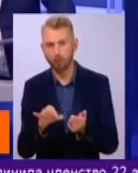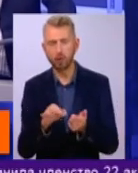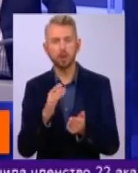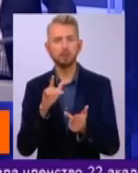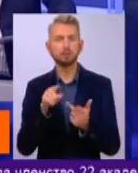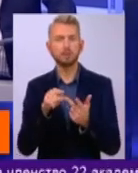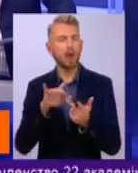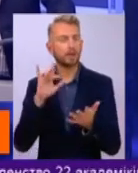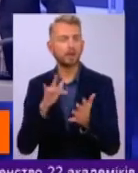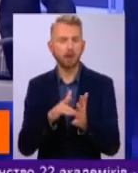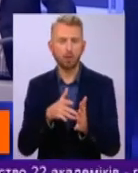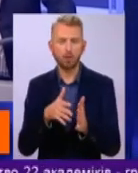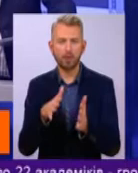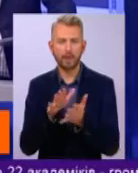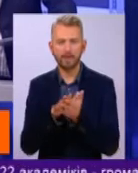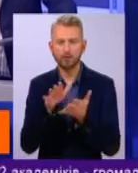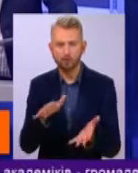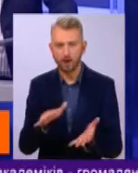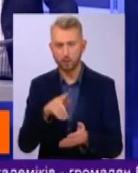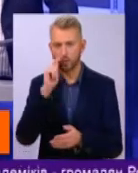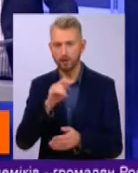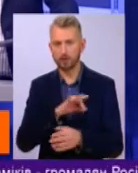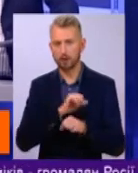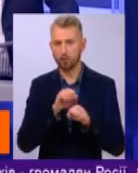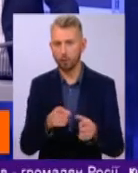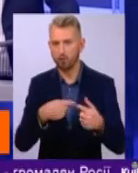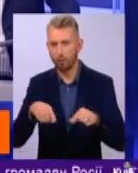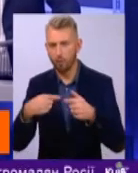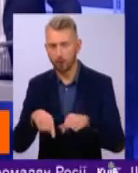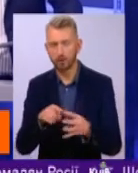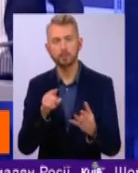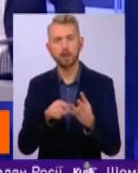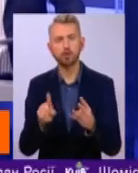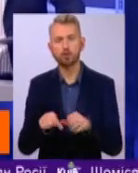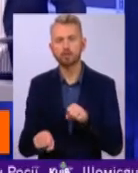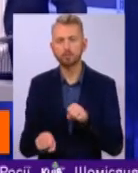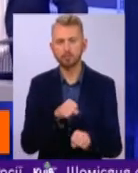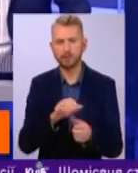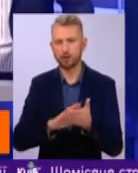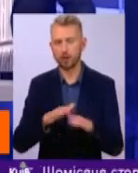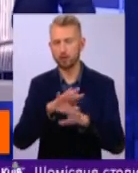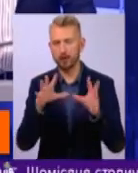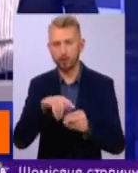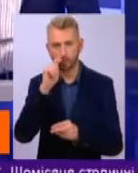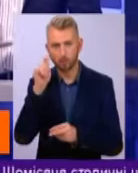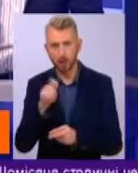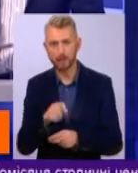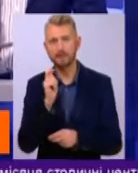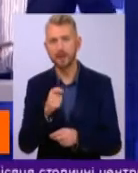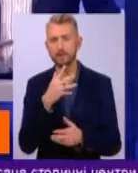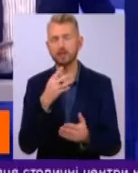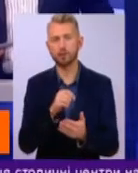метою дискредитувати українські правоохоронні органи, аби дестабілізувати ситуацію загалом в Україні. Ставте